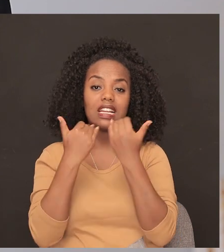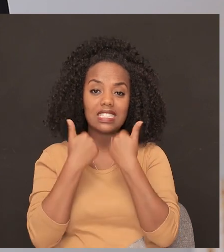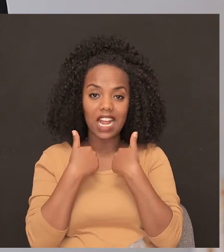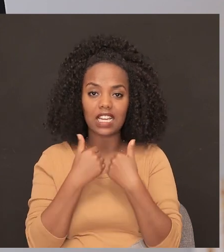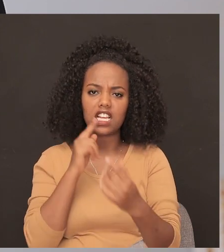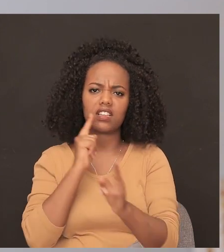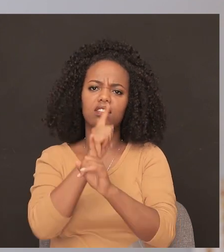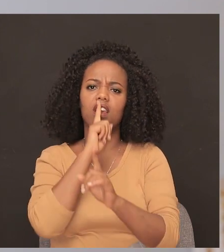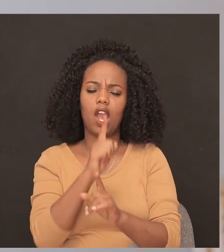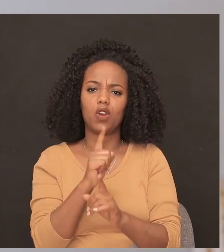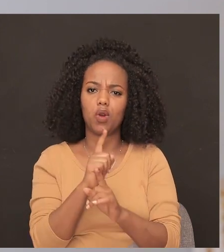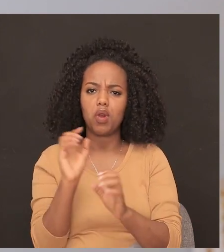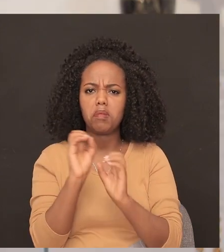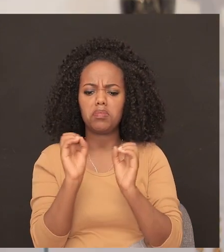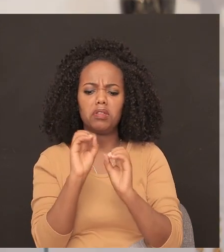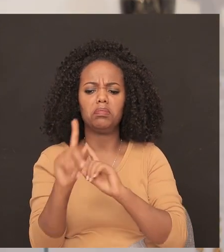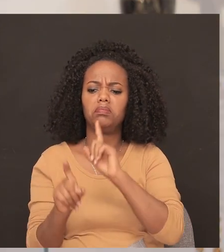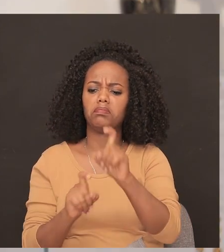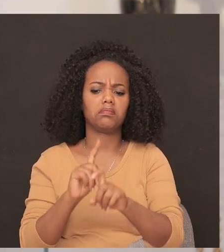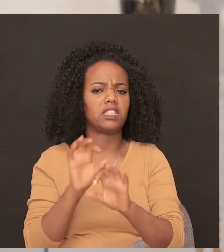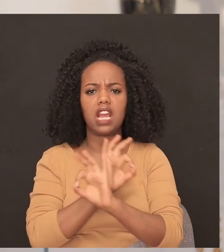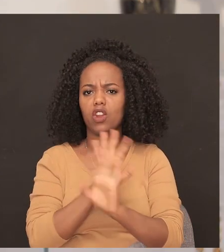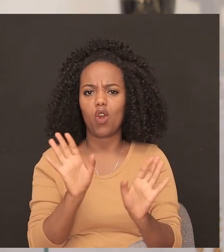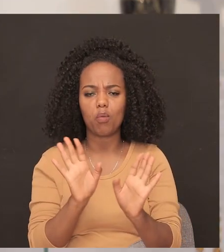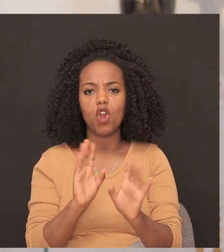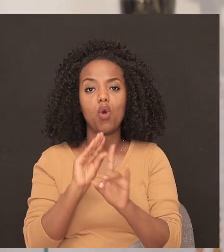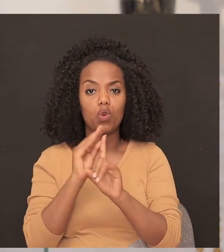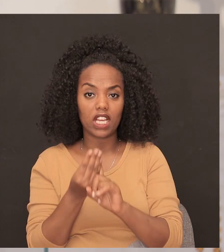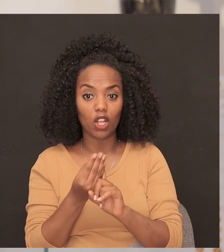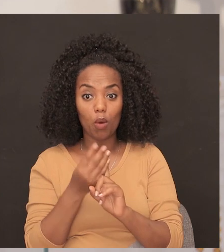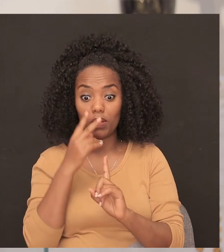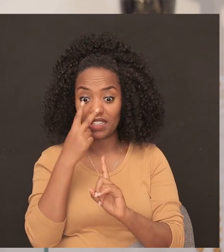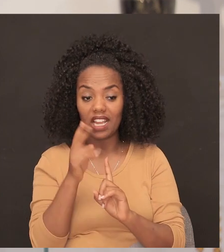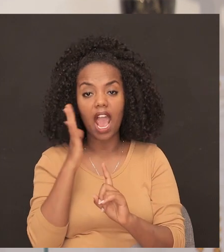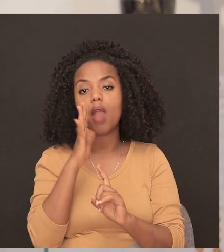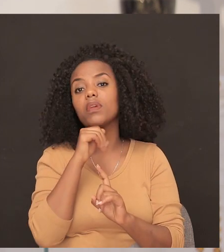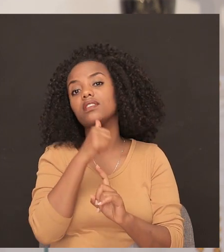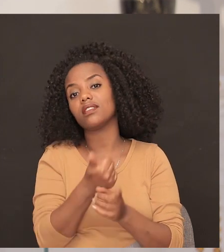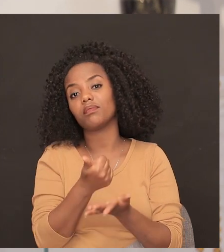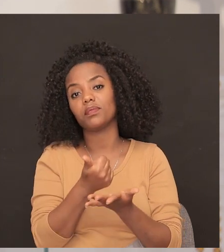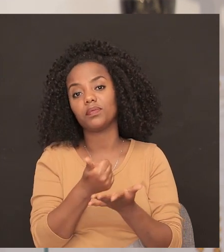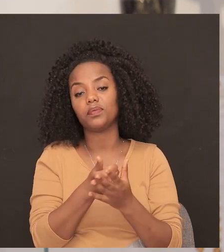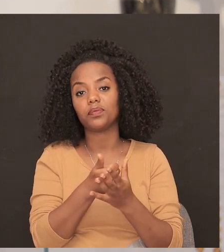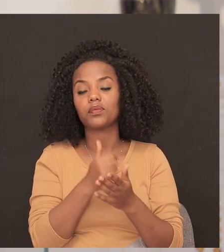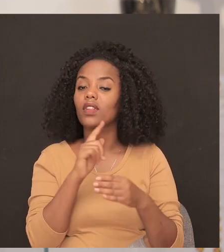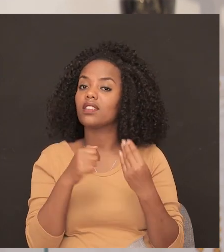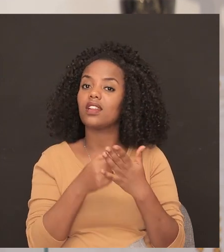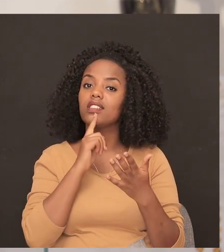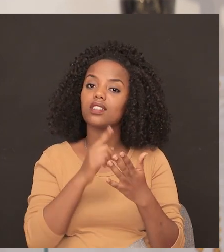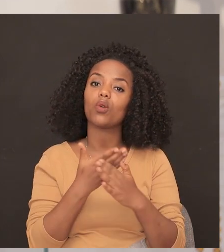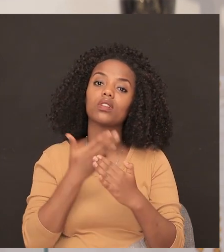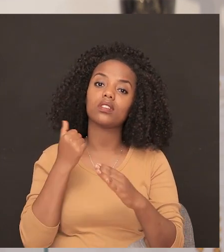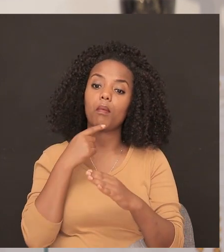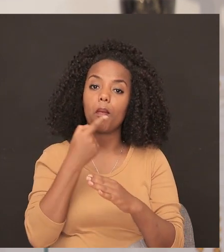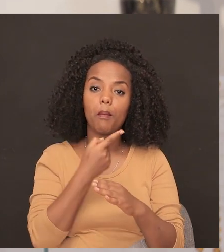ነው። ምንም የሚያጠያይቅ ነገር አይደለም። ሁኔታው ቢታይ አይመስልም። ለዚህ ነው ቅድም